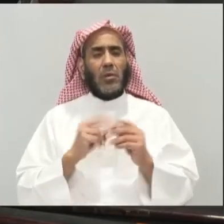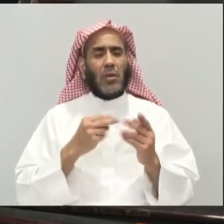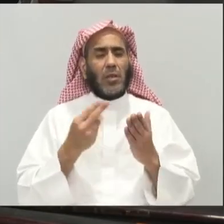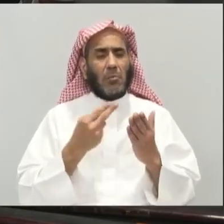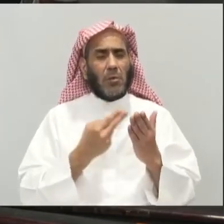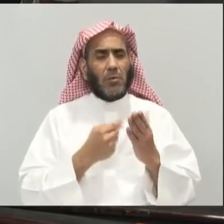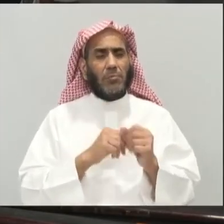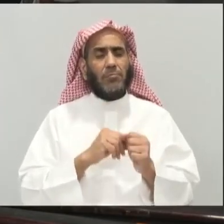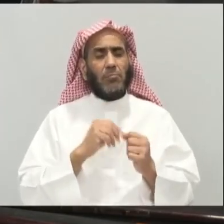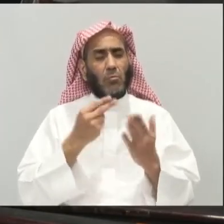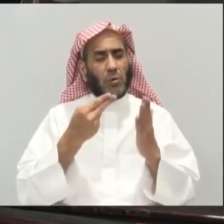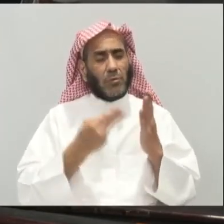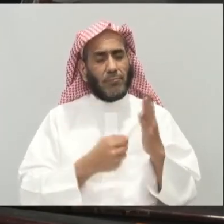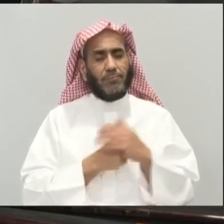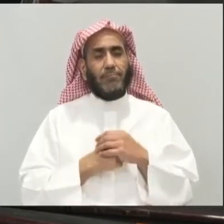كتابه